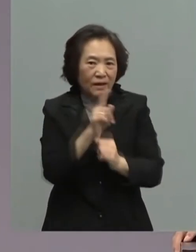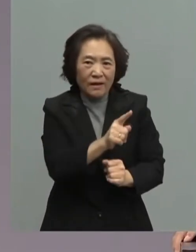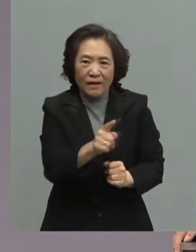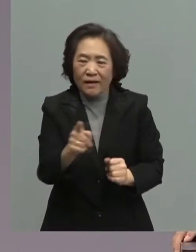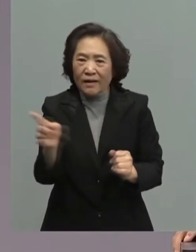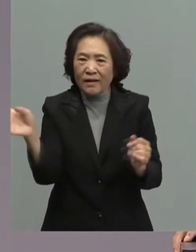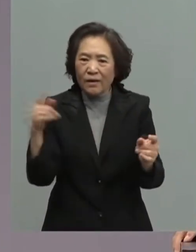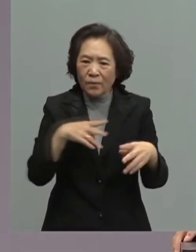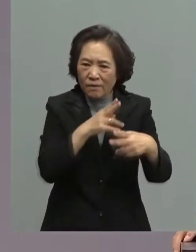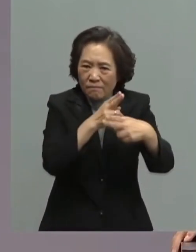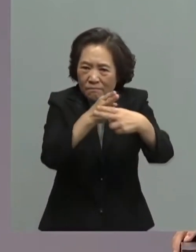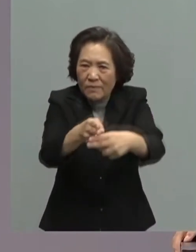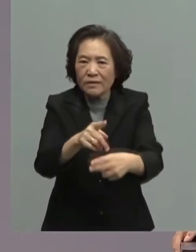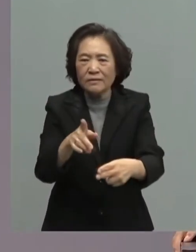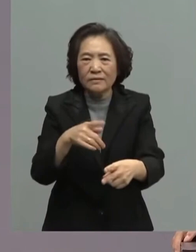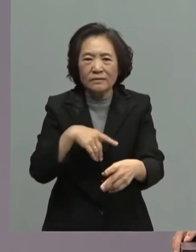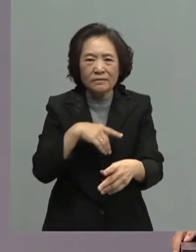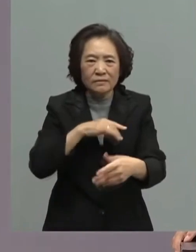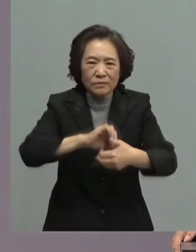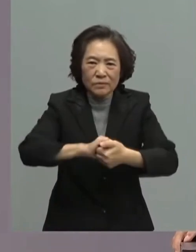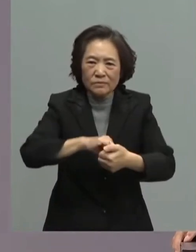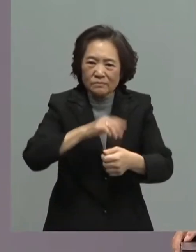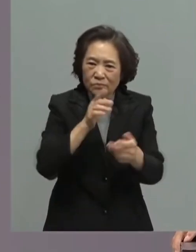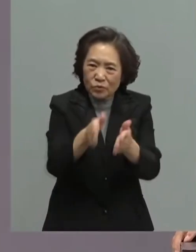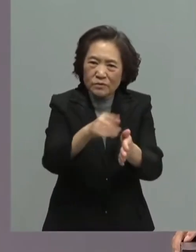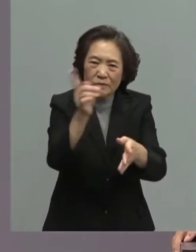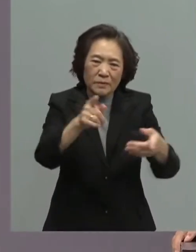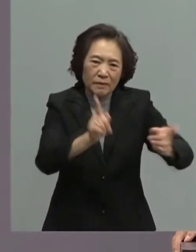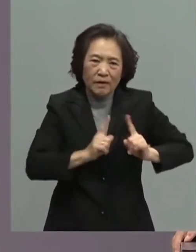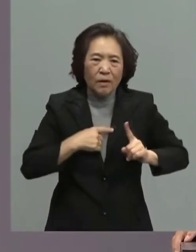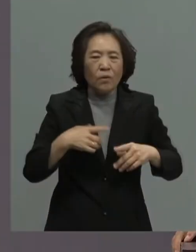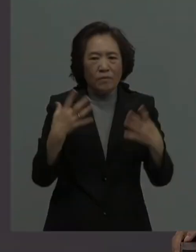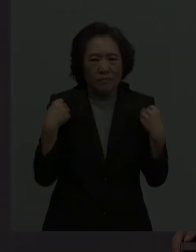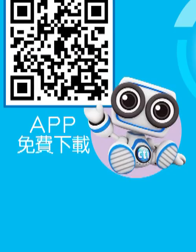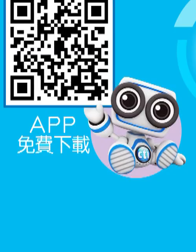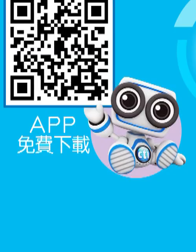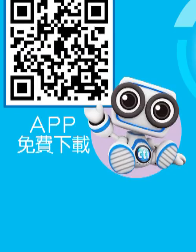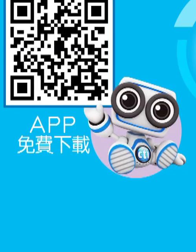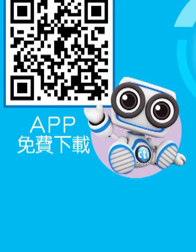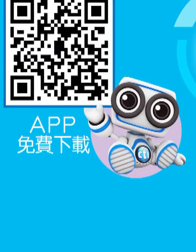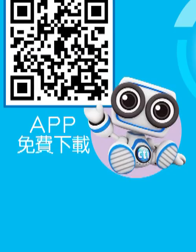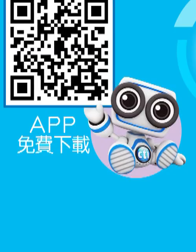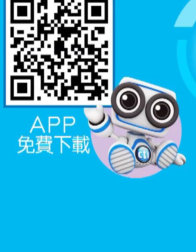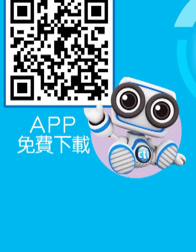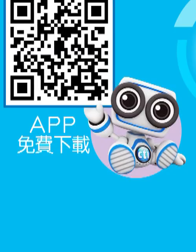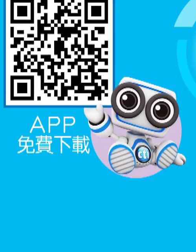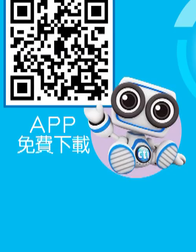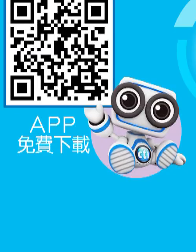的信心、信念跟感情永远都不会变。谢谢大家。